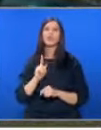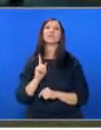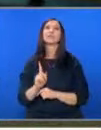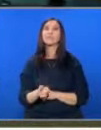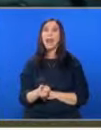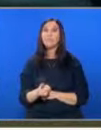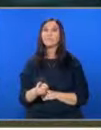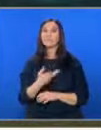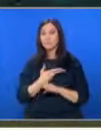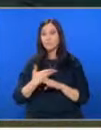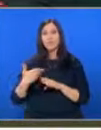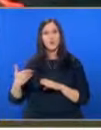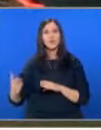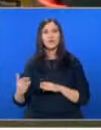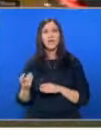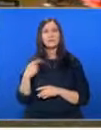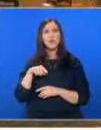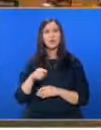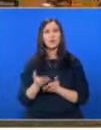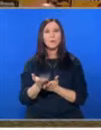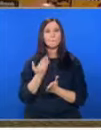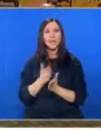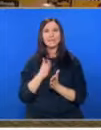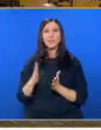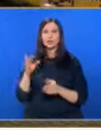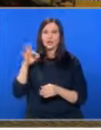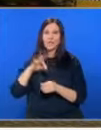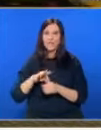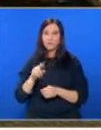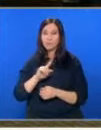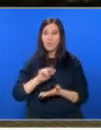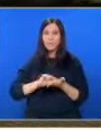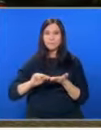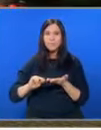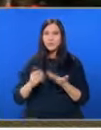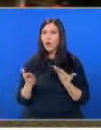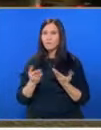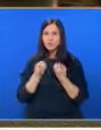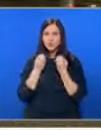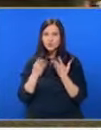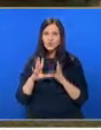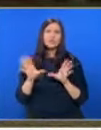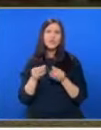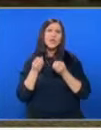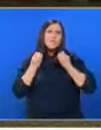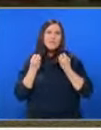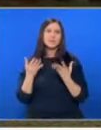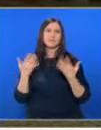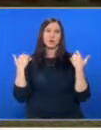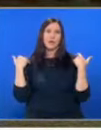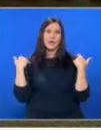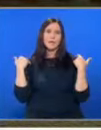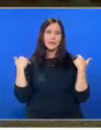трябва да бъде проведен съответно предсрочният вот. Не е разписано и какво се случва с всички възможни